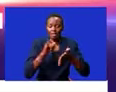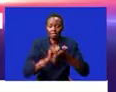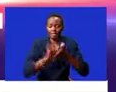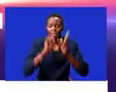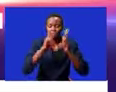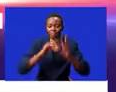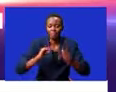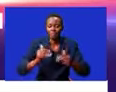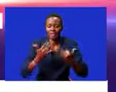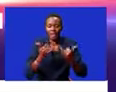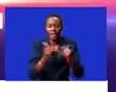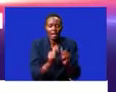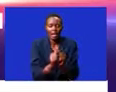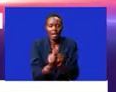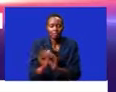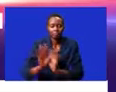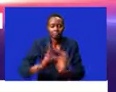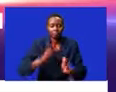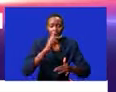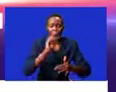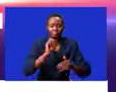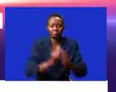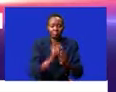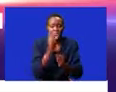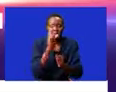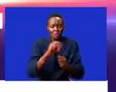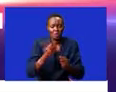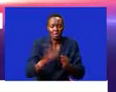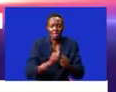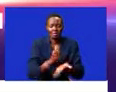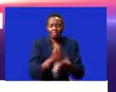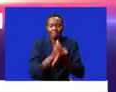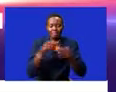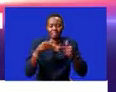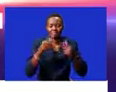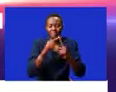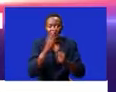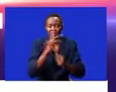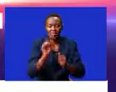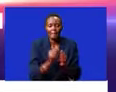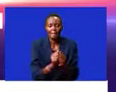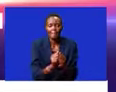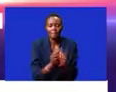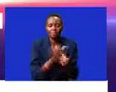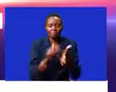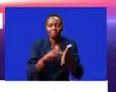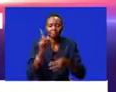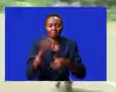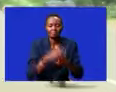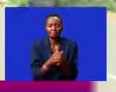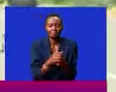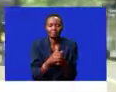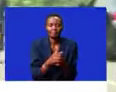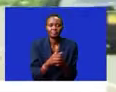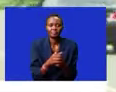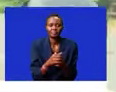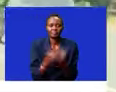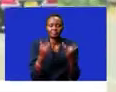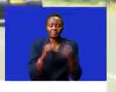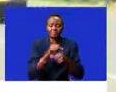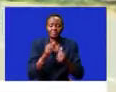Kisumu osejwang'ogi kendo onge kony moro amora ma bende osemigi. Landa Godfrey gi mathoth. Kilomita